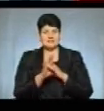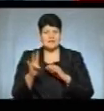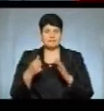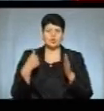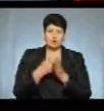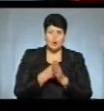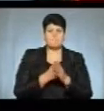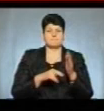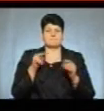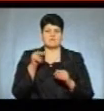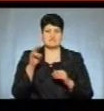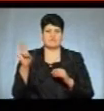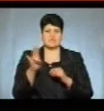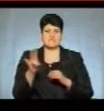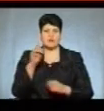України.